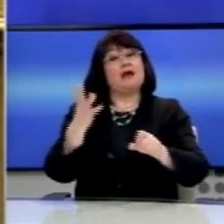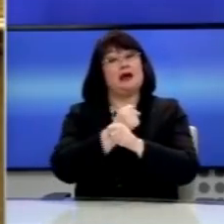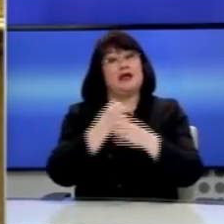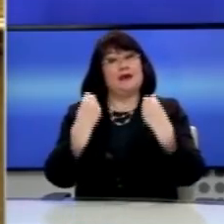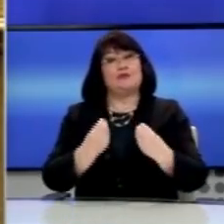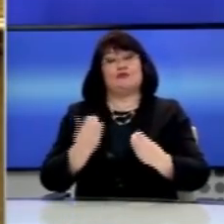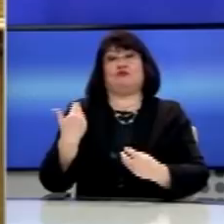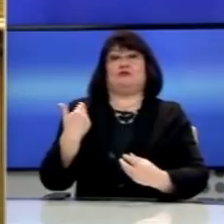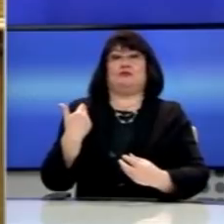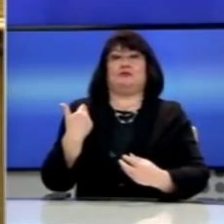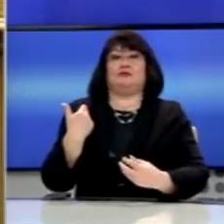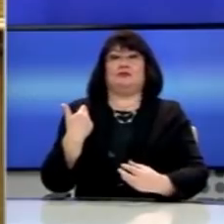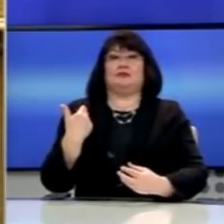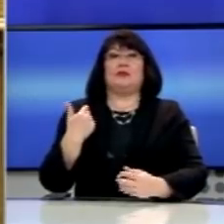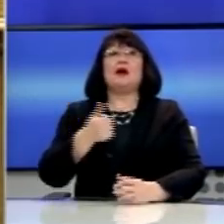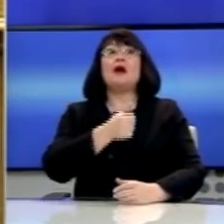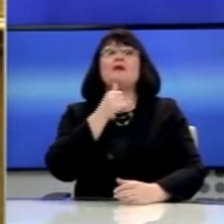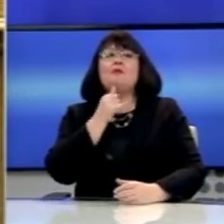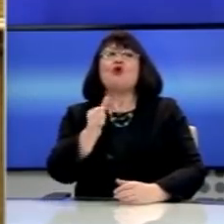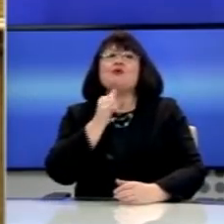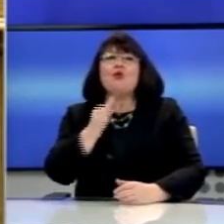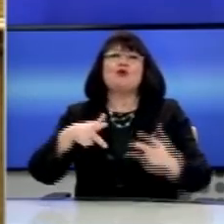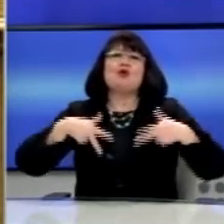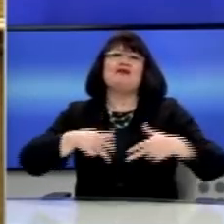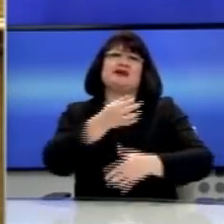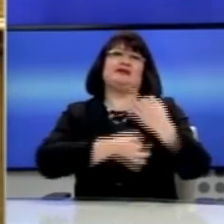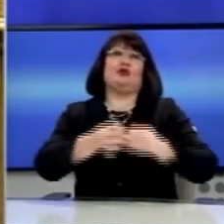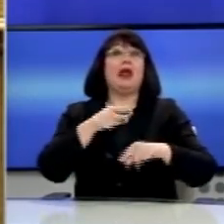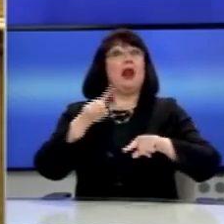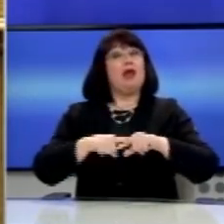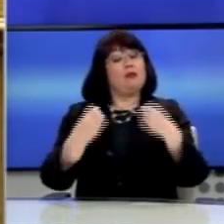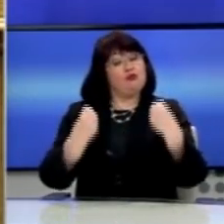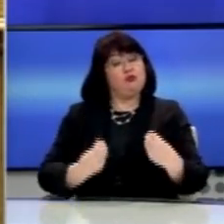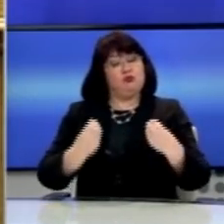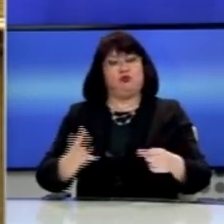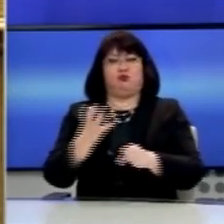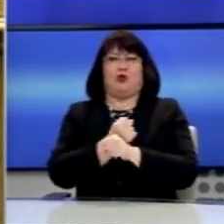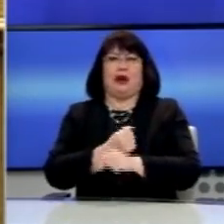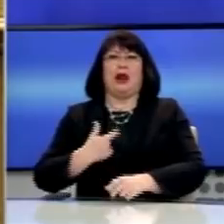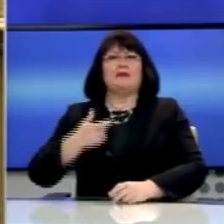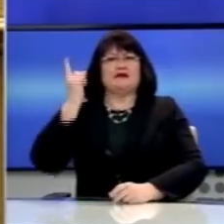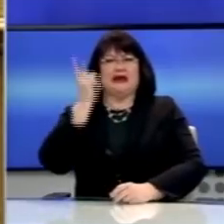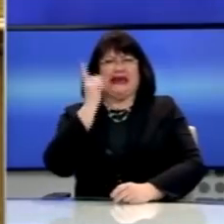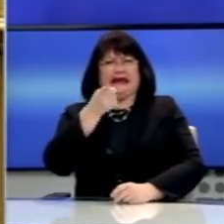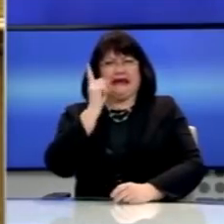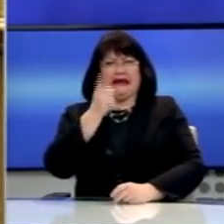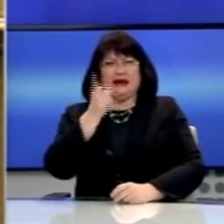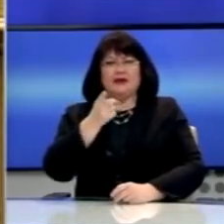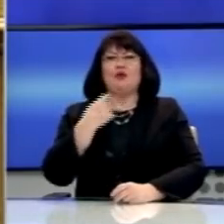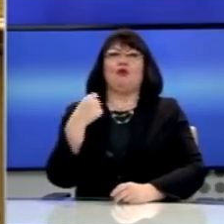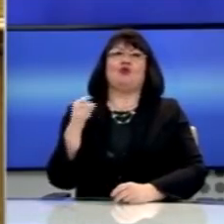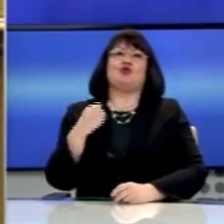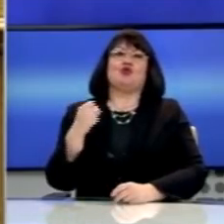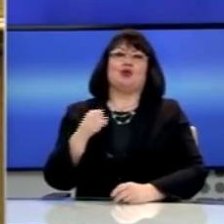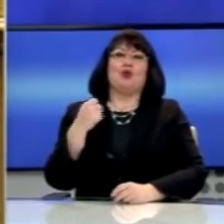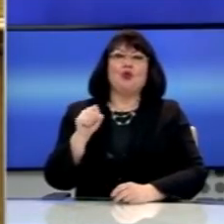ευρωπαϊκές χώρες. Αυτό είναι το μόνιμο κυβερνητικό επιχείρημα στην κριτική που σας κάνουμε για την άρνησή